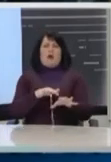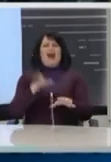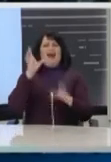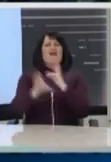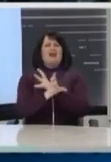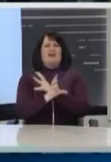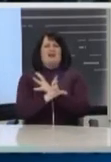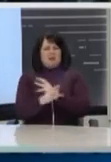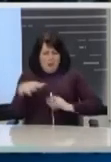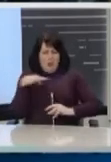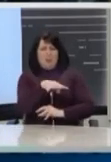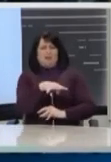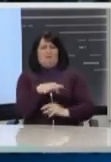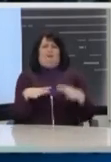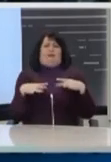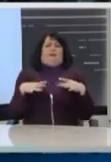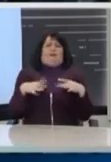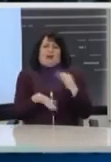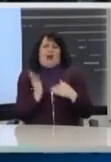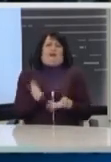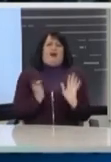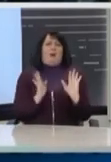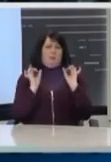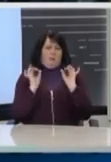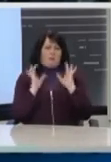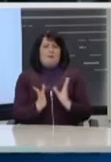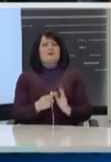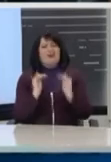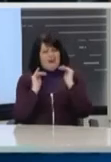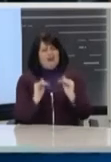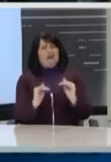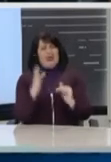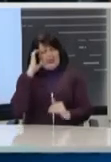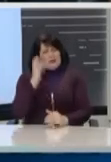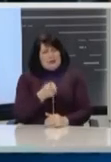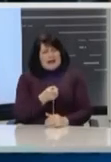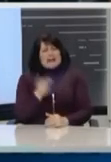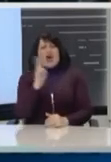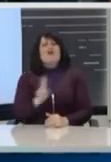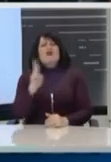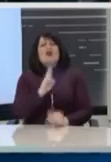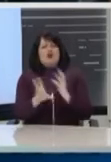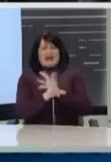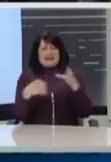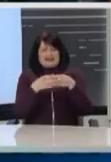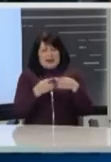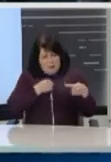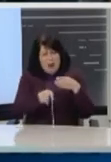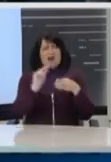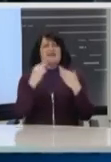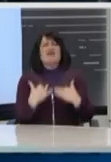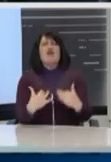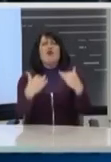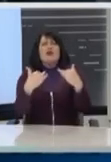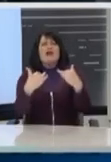αποχώρησε χωρίς να συμβαίνει τίποτε. Το ίδιο είχε γίνει όταν εισέβαλε και ο Ρουβικόνας στη Βουλή. Και